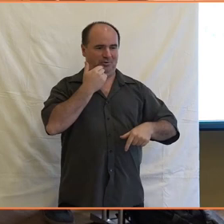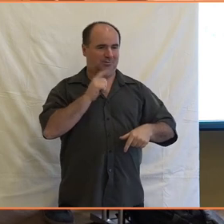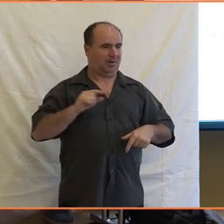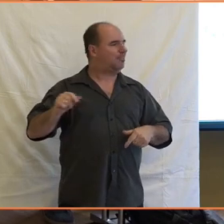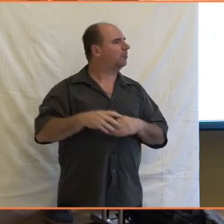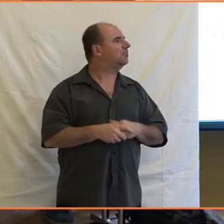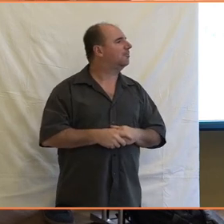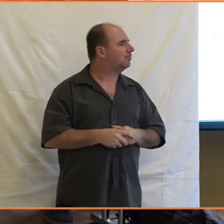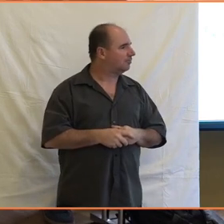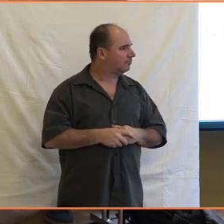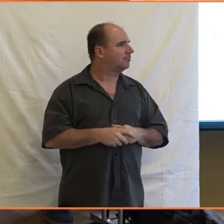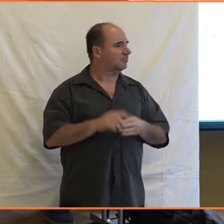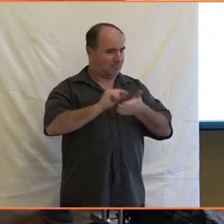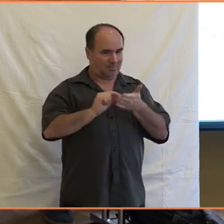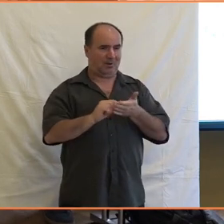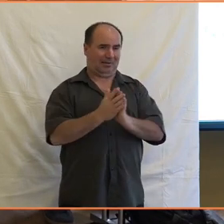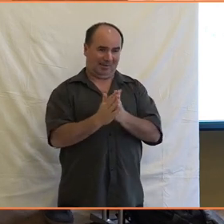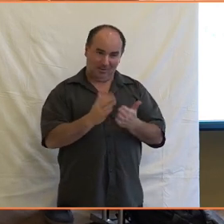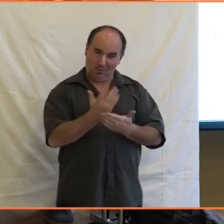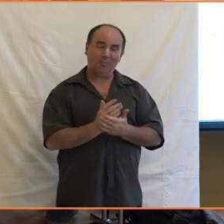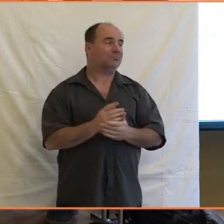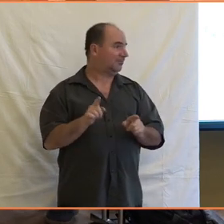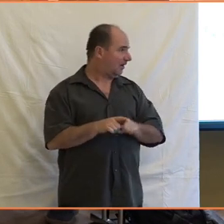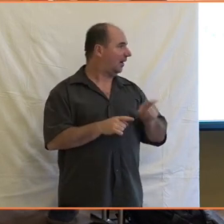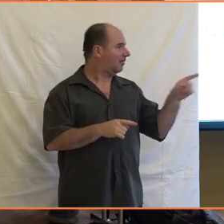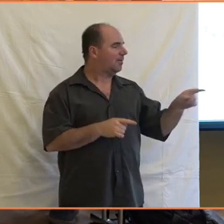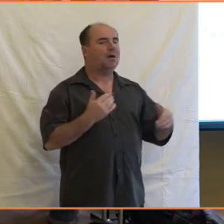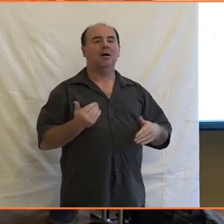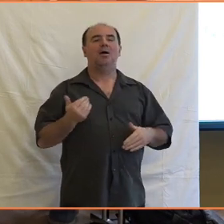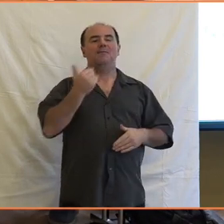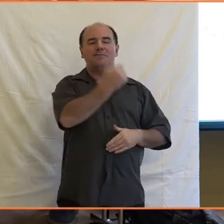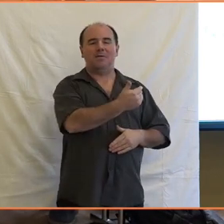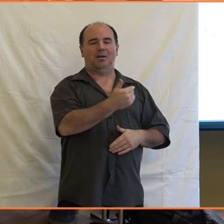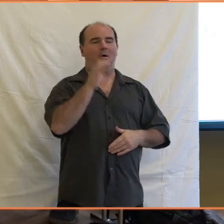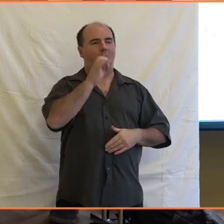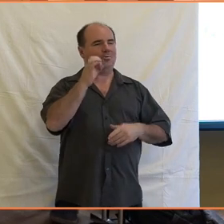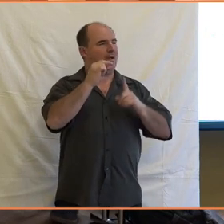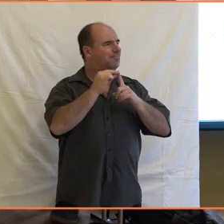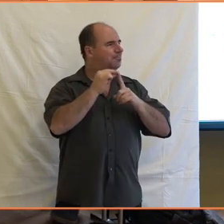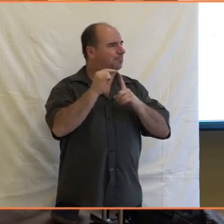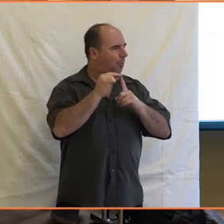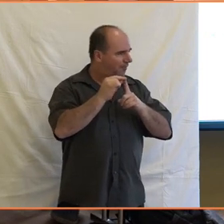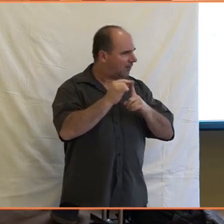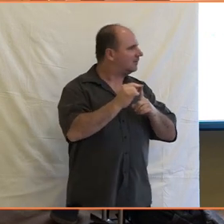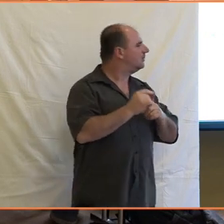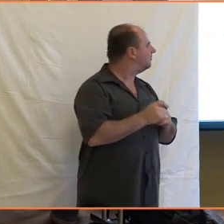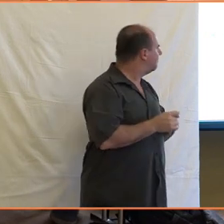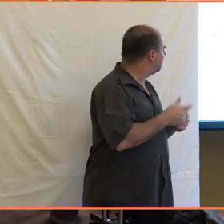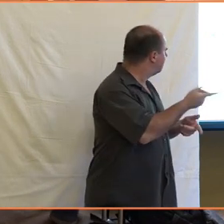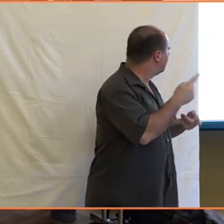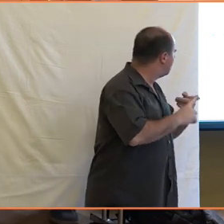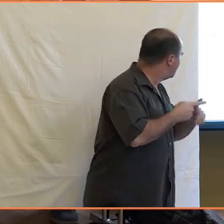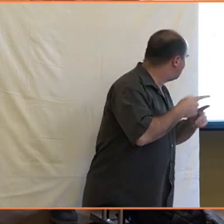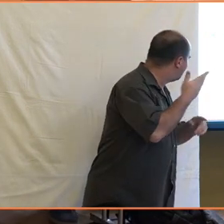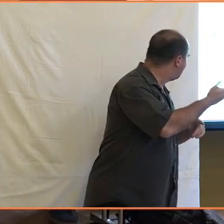významnou knihu na toto téma. Je tady Ondřej Profant, informatik, specialista na svobodný software a politik. Také Ondřeje tady